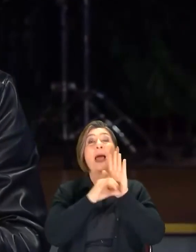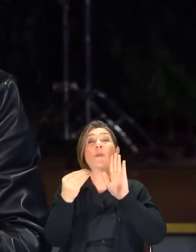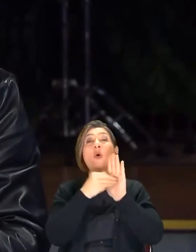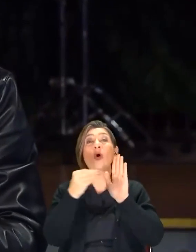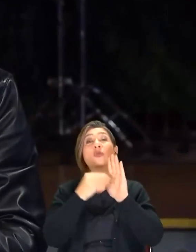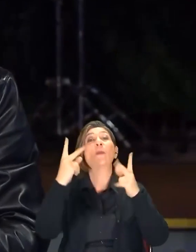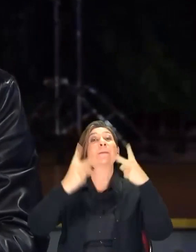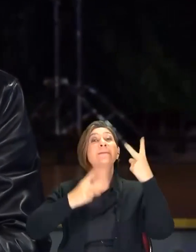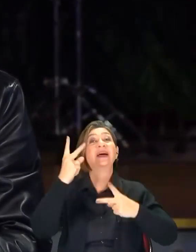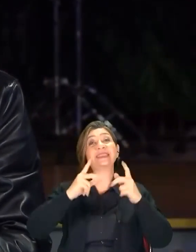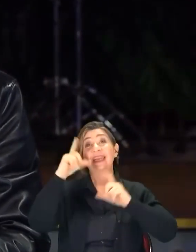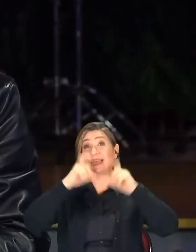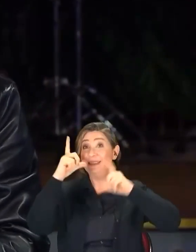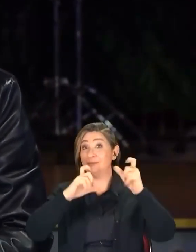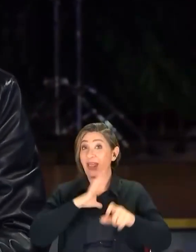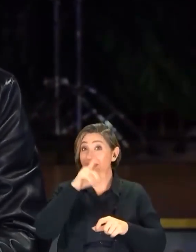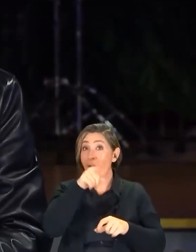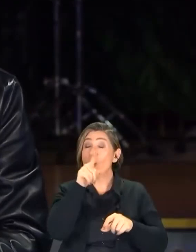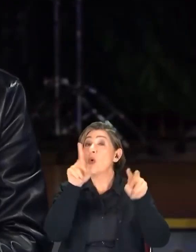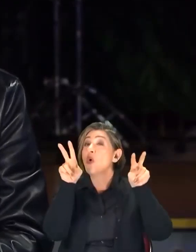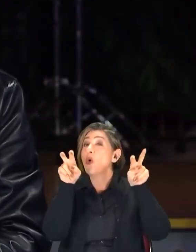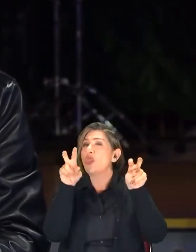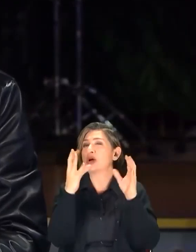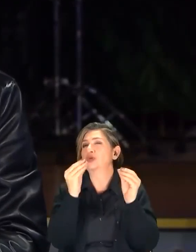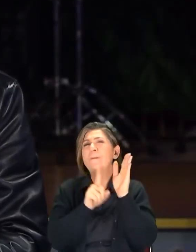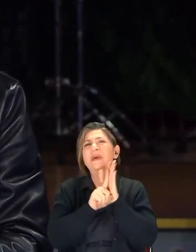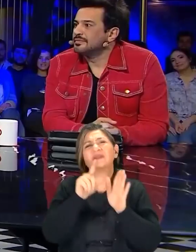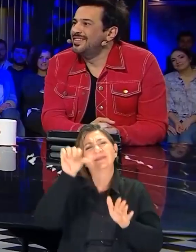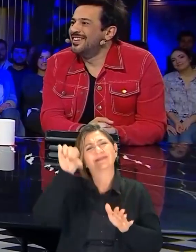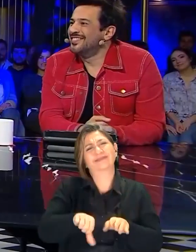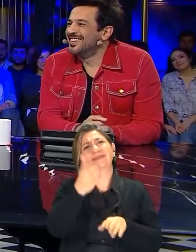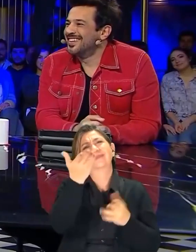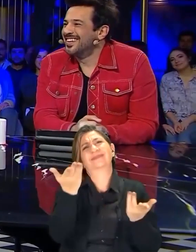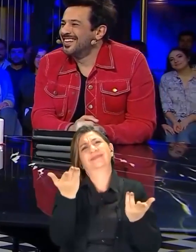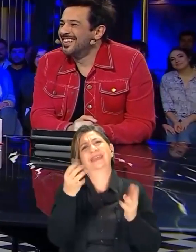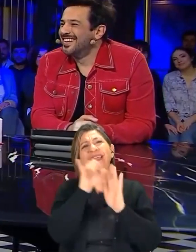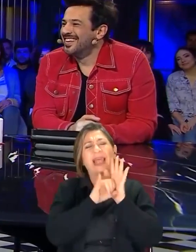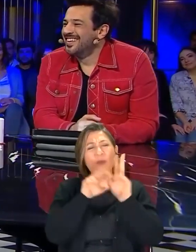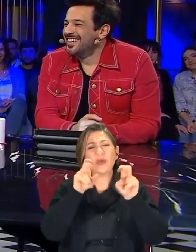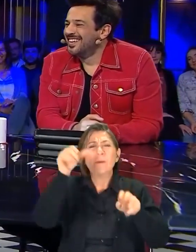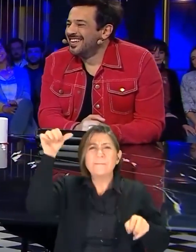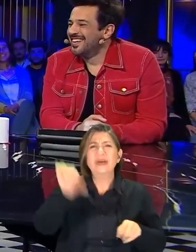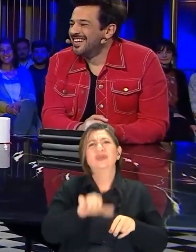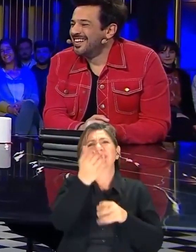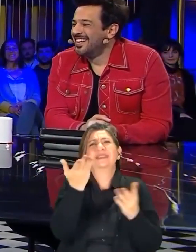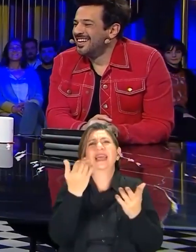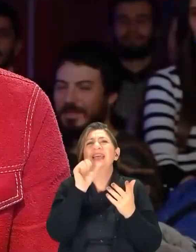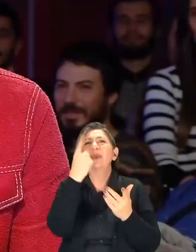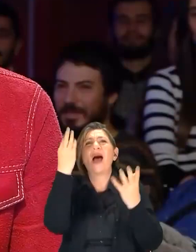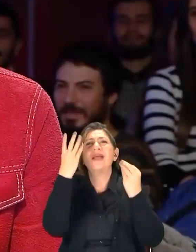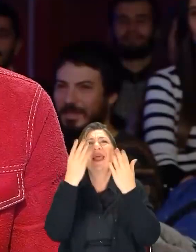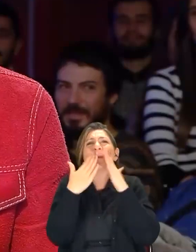koyduğun bazı resimlerim var bu konuda çok başarısızsın Instagram konusunda o kadar başarısız mesela hiçbir